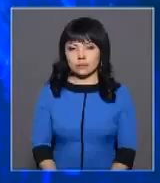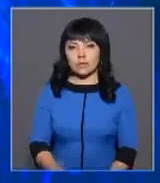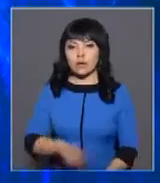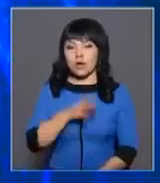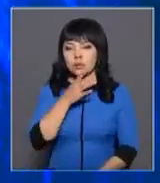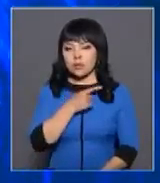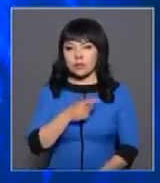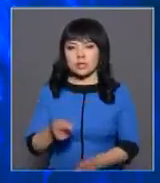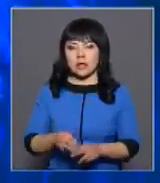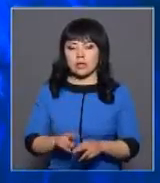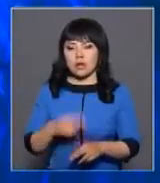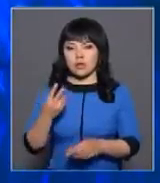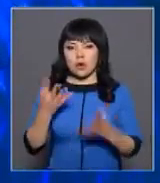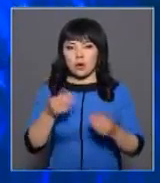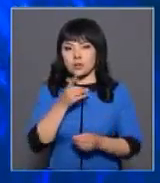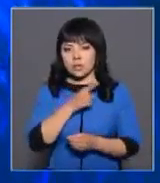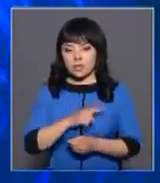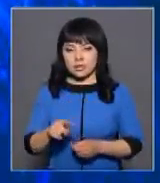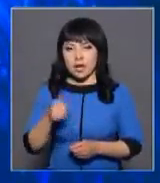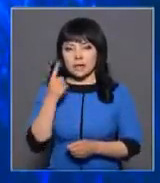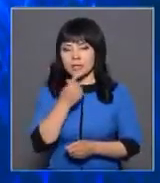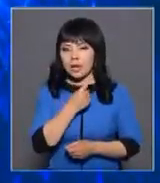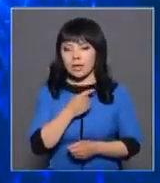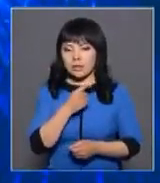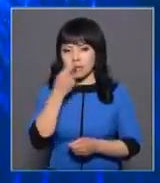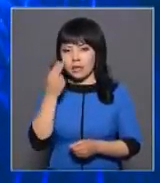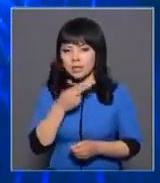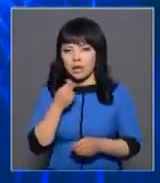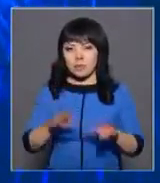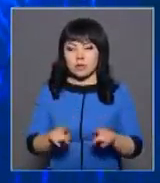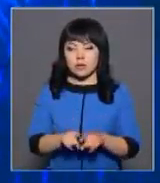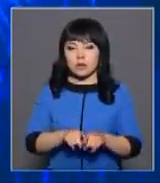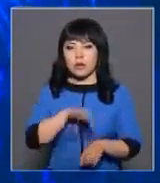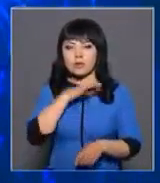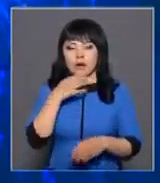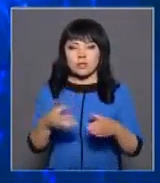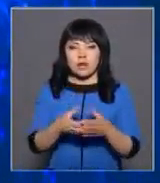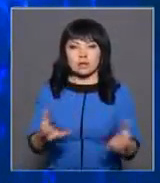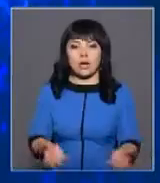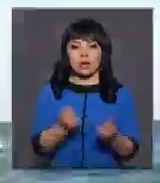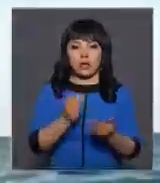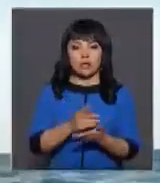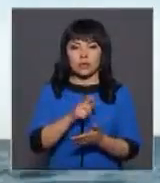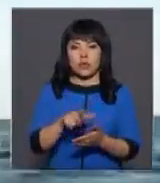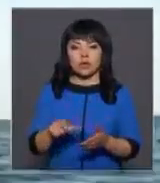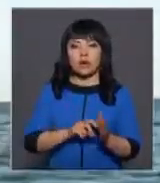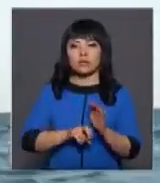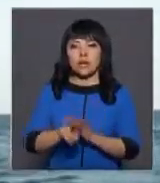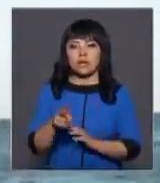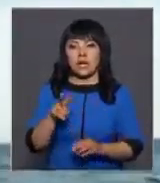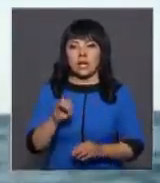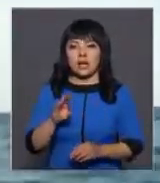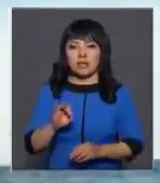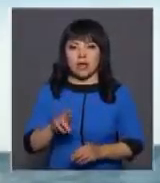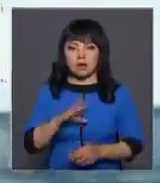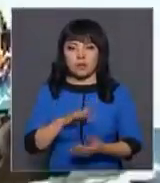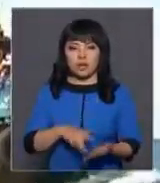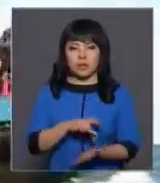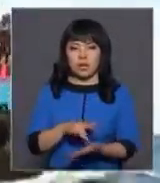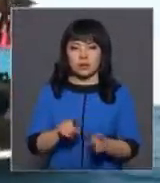Соңғы екі күнде Италия жағалауларында 6,000-ға жуық келімсек құтқарылды. Сансыз босқындардың дені ливиялықтар.